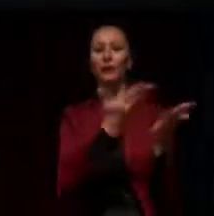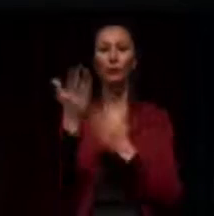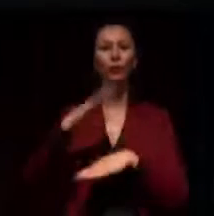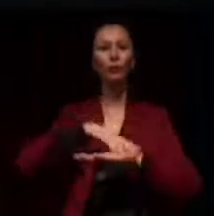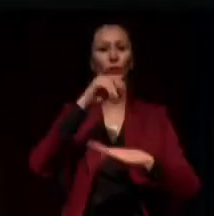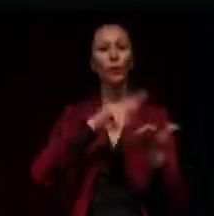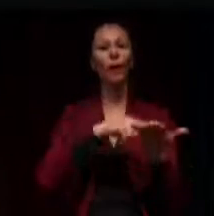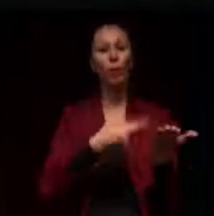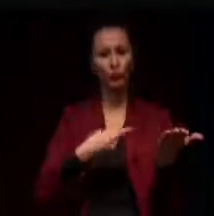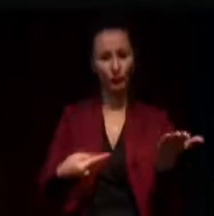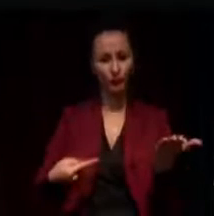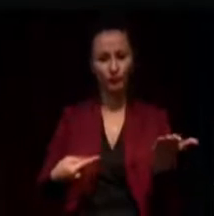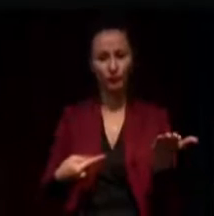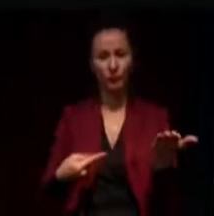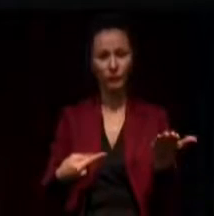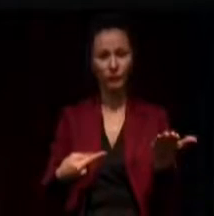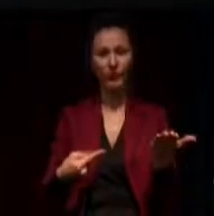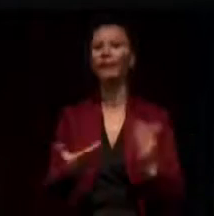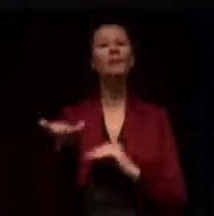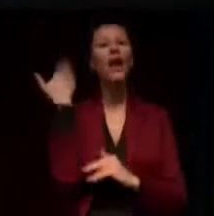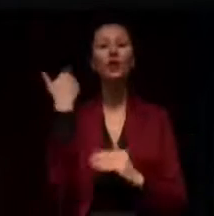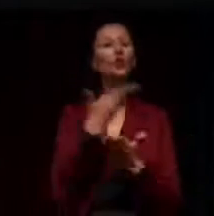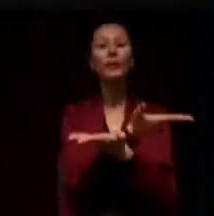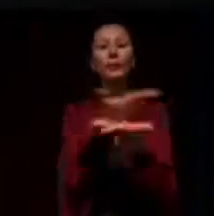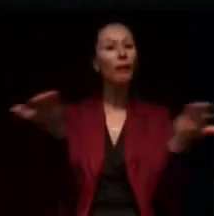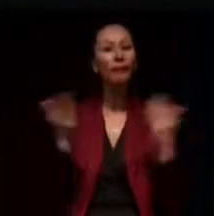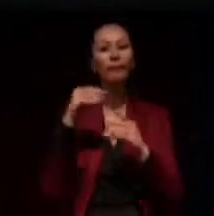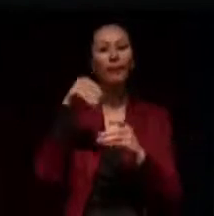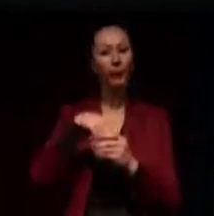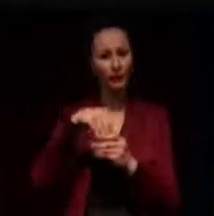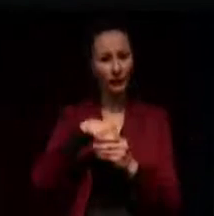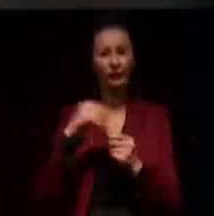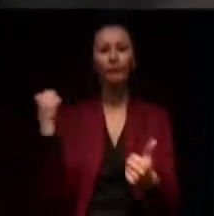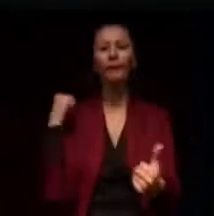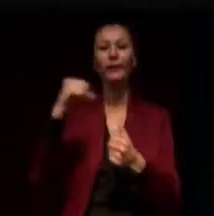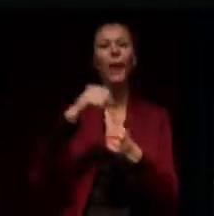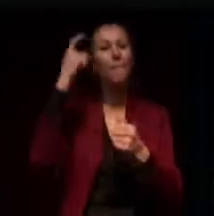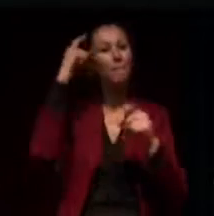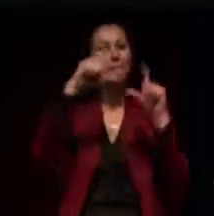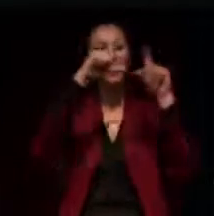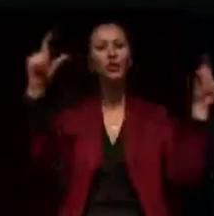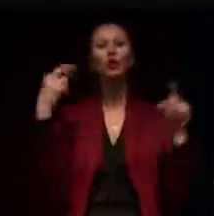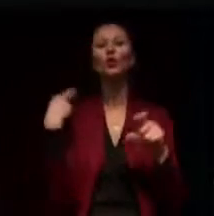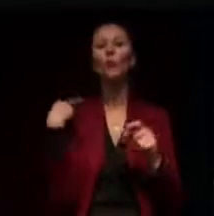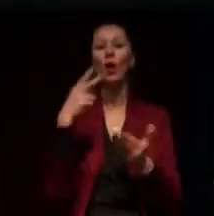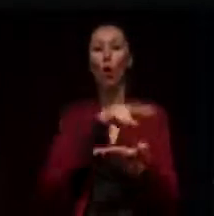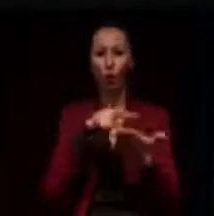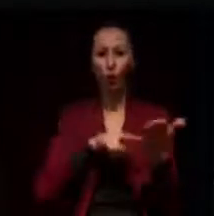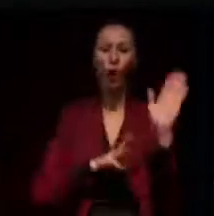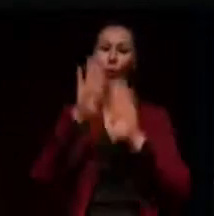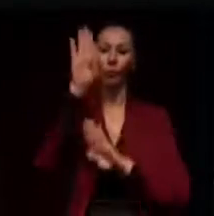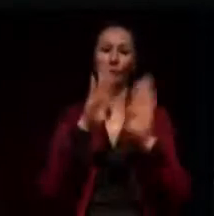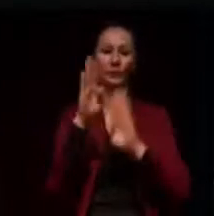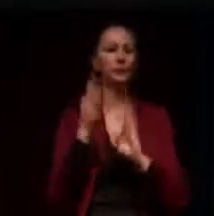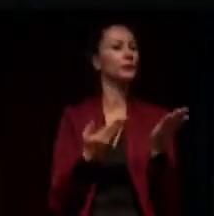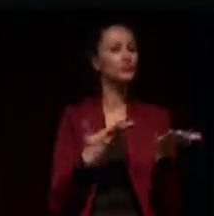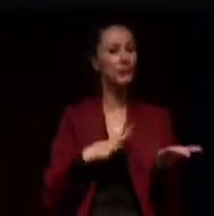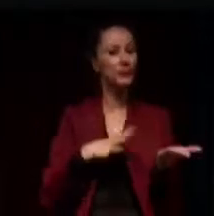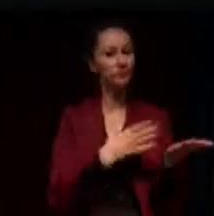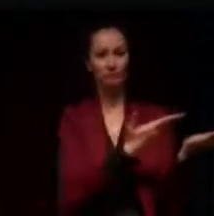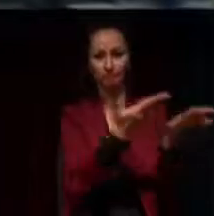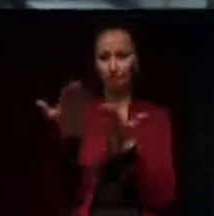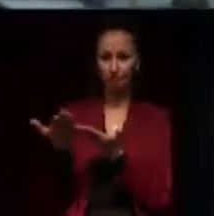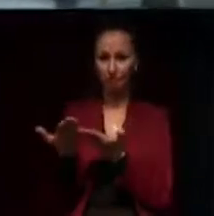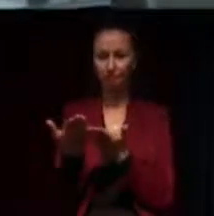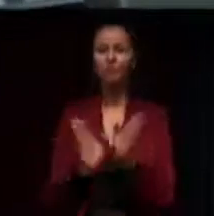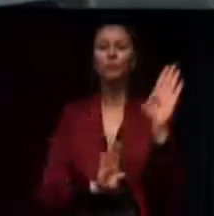arkadaşlar, komisyon raporu da daha önce dağıtılmış olduğu için yine başlık numaraları okunarak oylanması hususunu oylarınıza